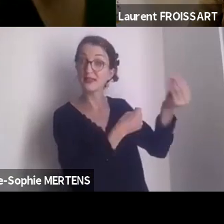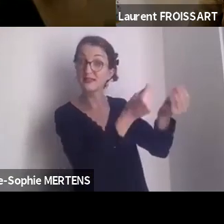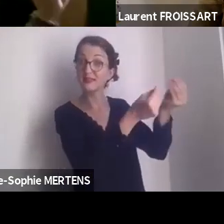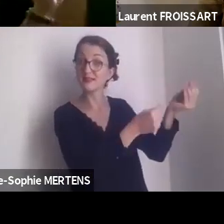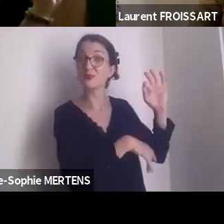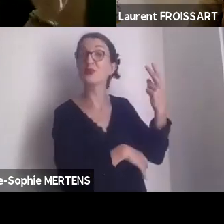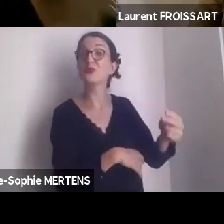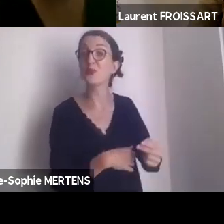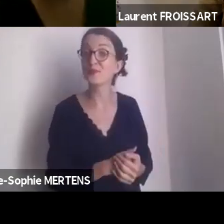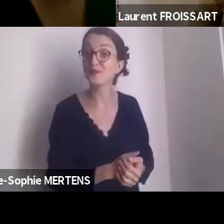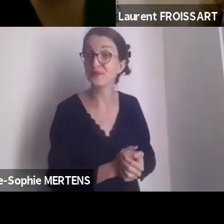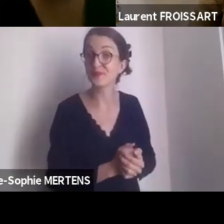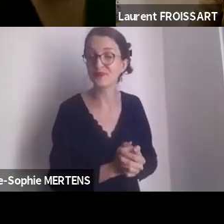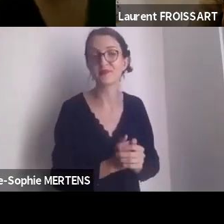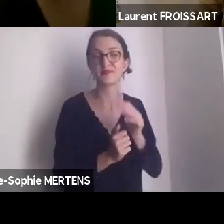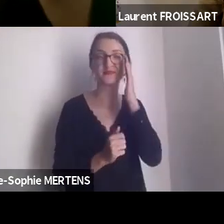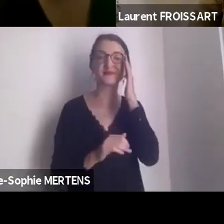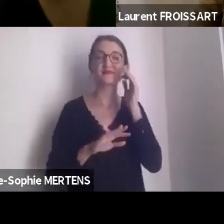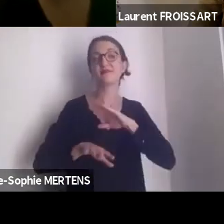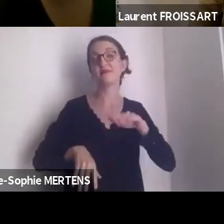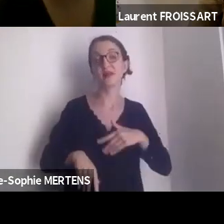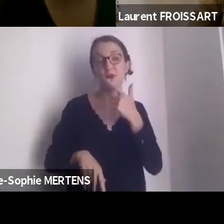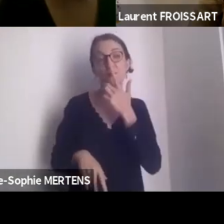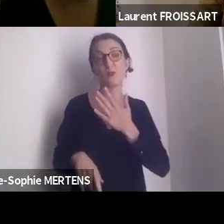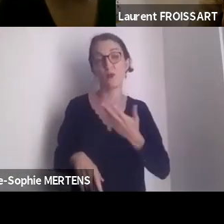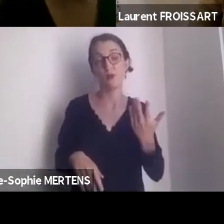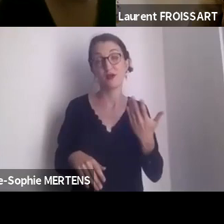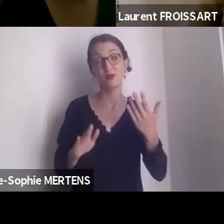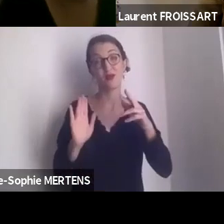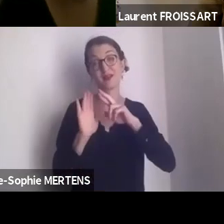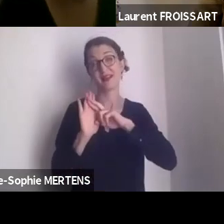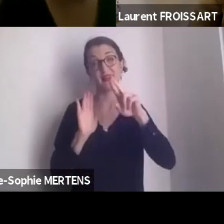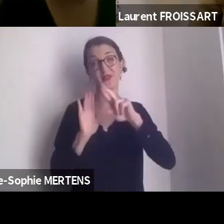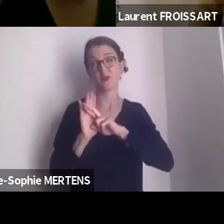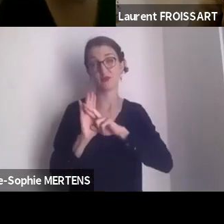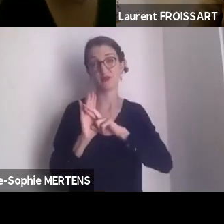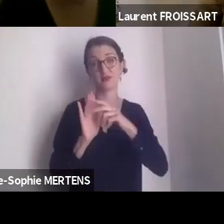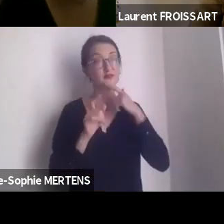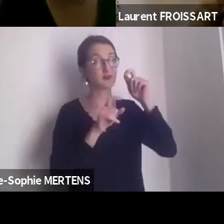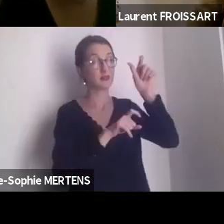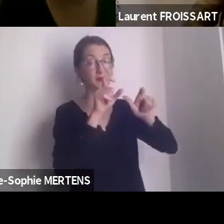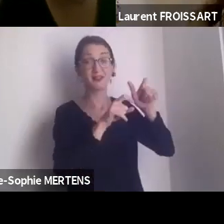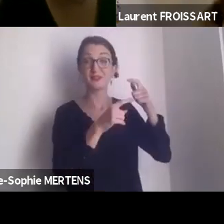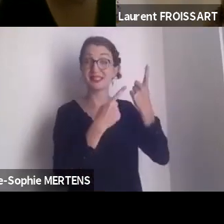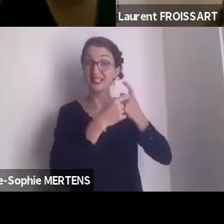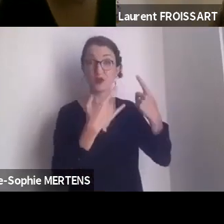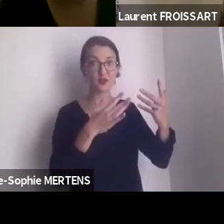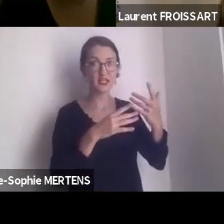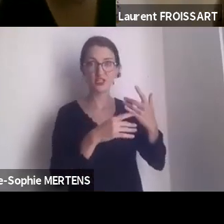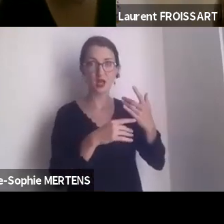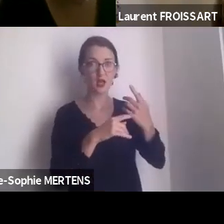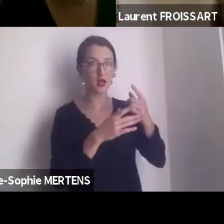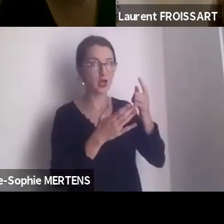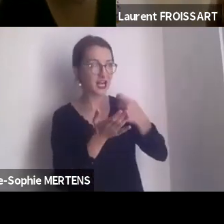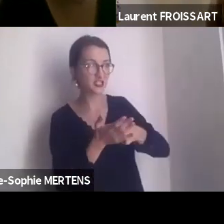par les références, les témoignages de clients qui sont déjà convaincus par votre solution. Ben, n'hésitez pas à les